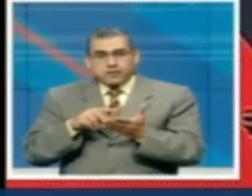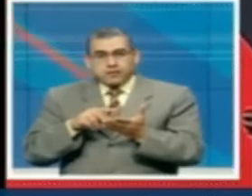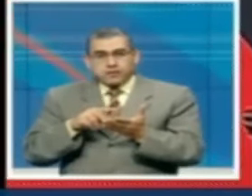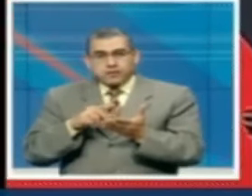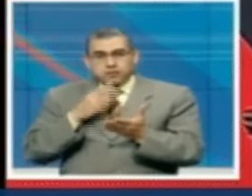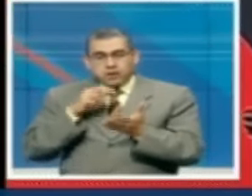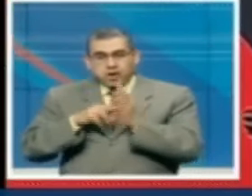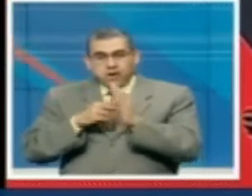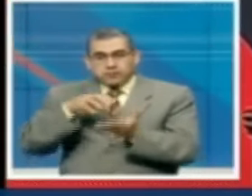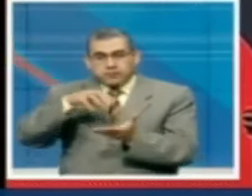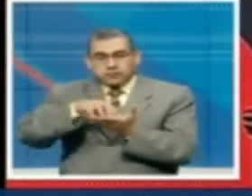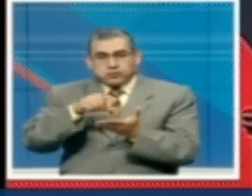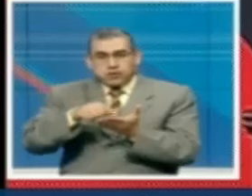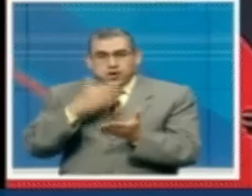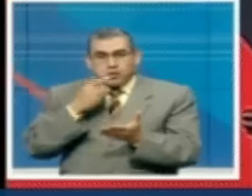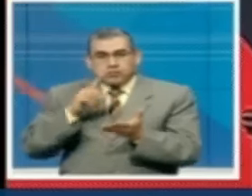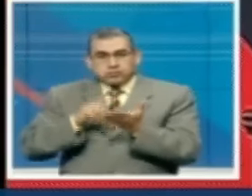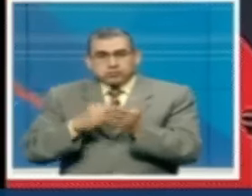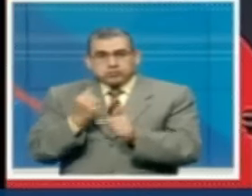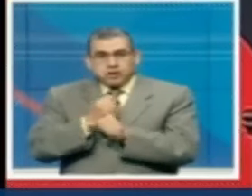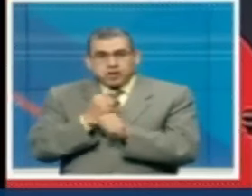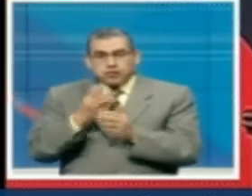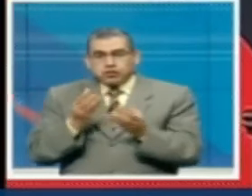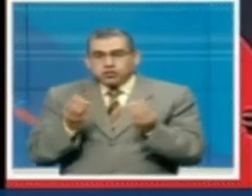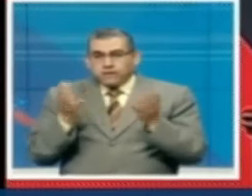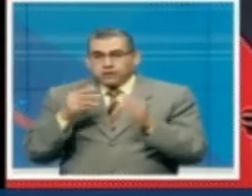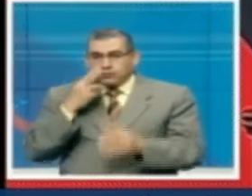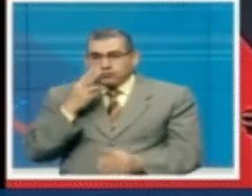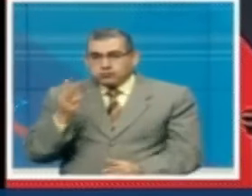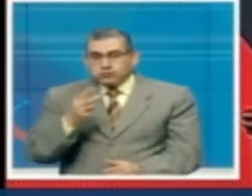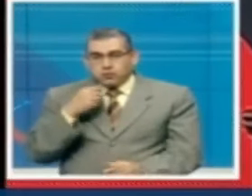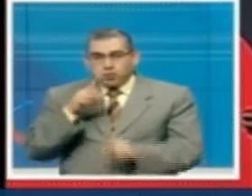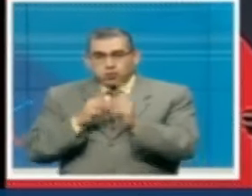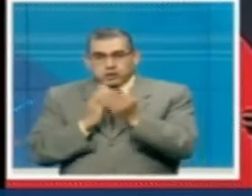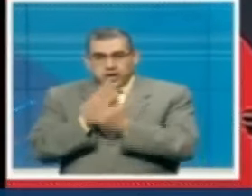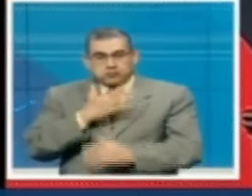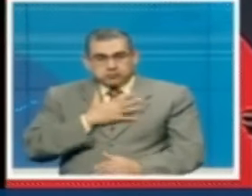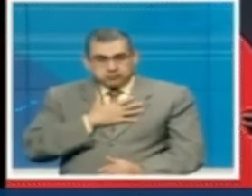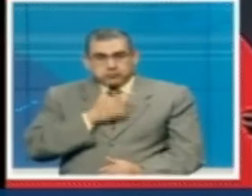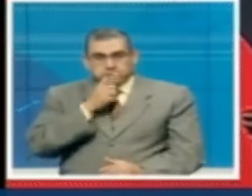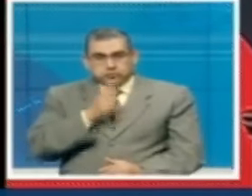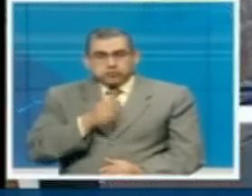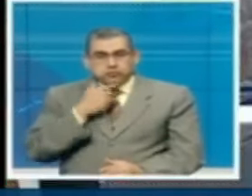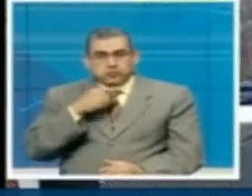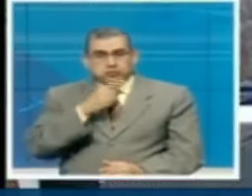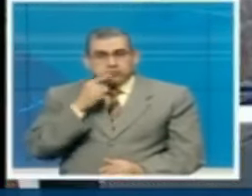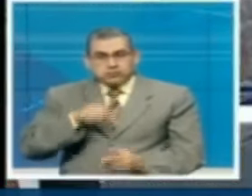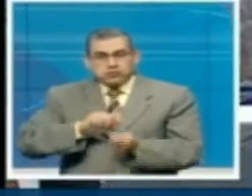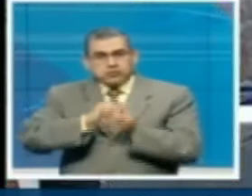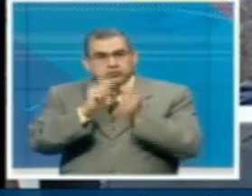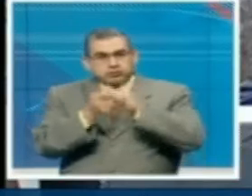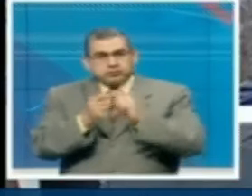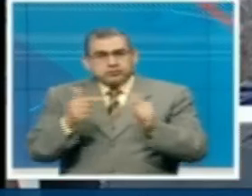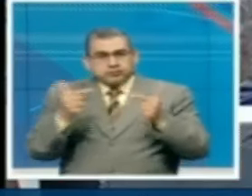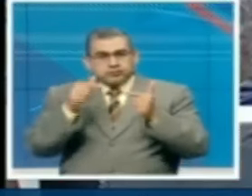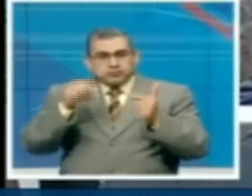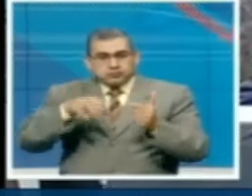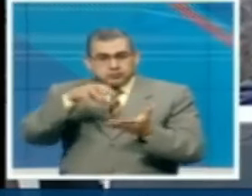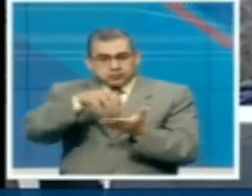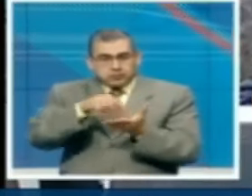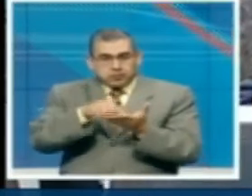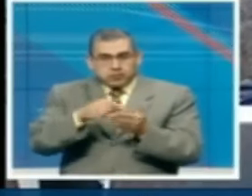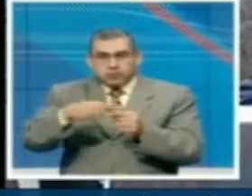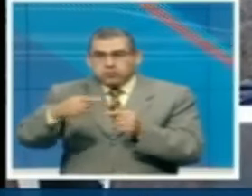المنطقة، هذا ما أكدت عليه زميلي العزيز سامح، أن يمكن يتحول هذا الصراع في المنطقة